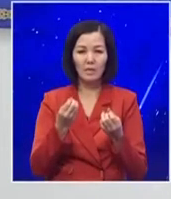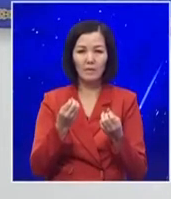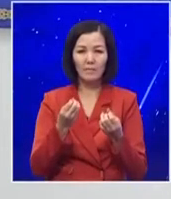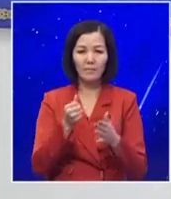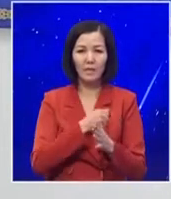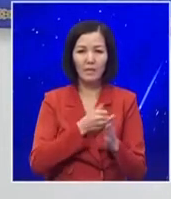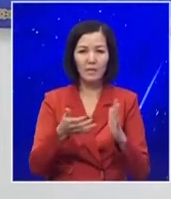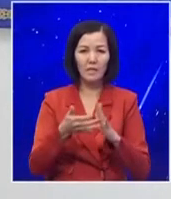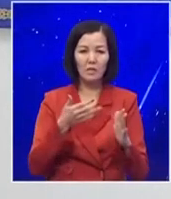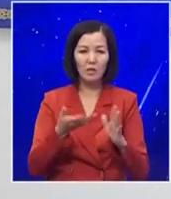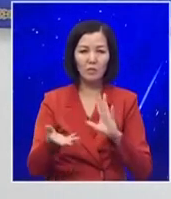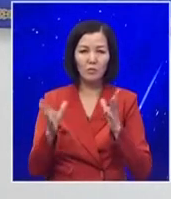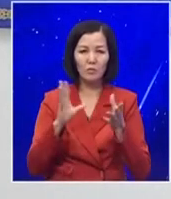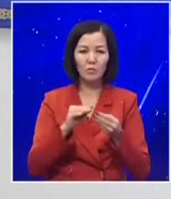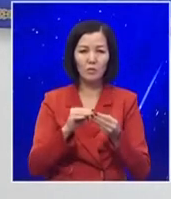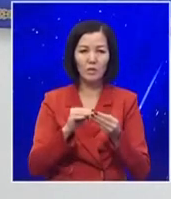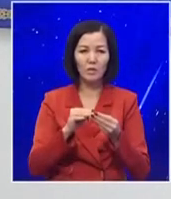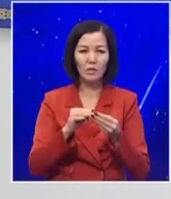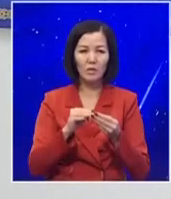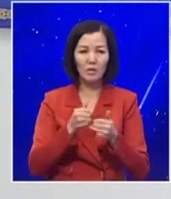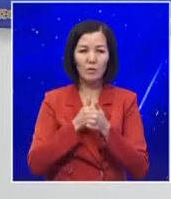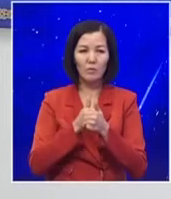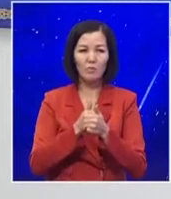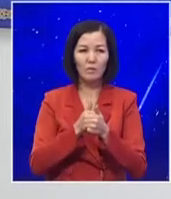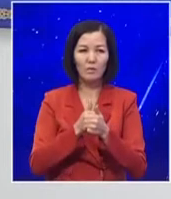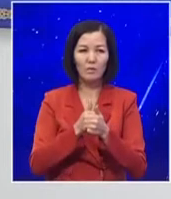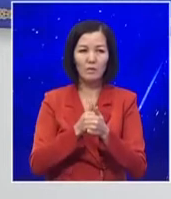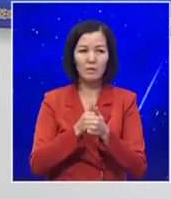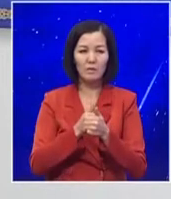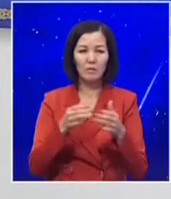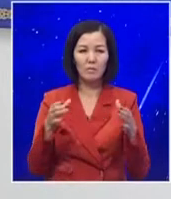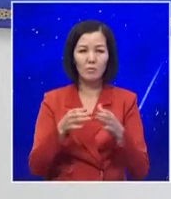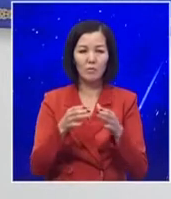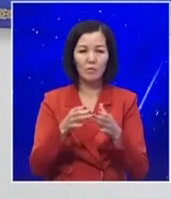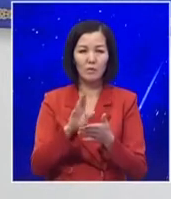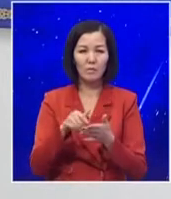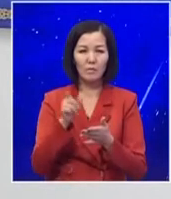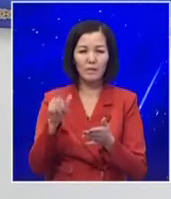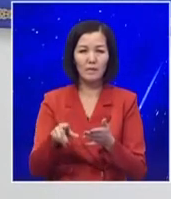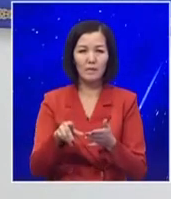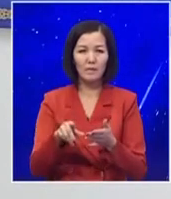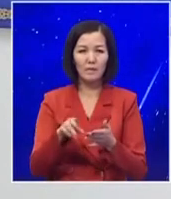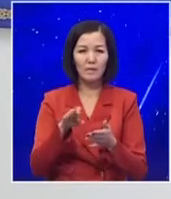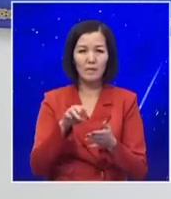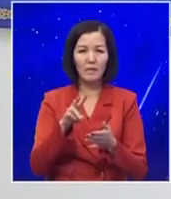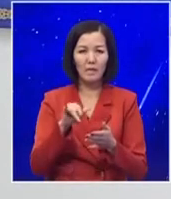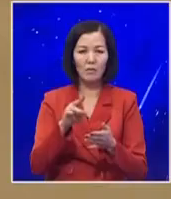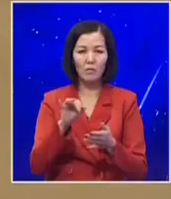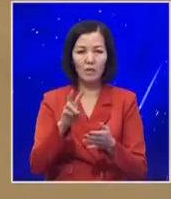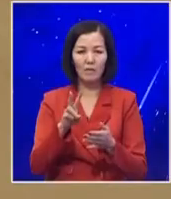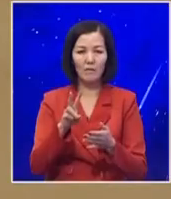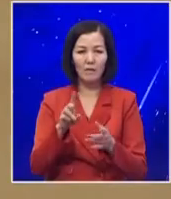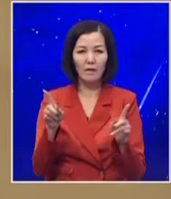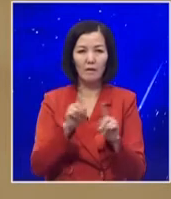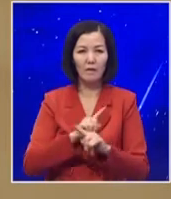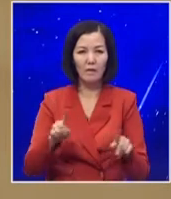әскерге шақыру жөнінде оның көмекшісі бөлімше бастығы аға сержант Тілеужанов Ерлан Бидахметұлын ерекше